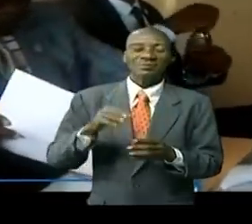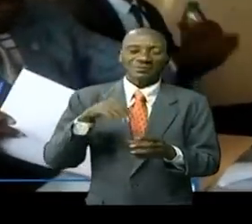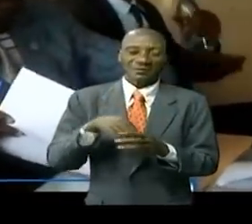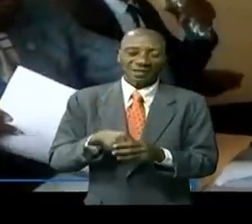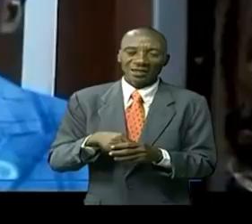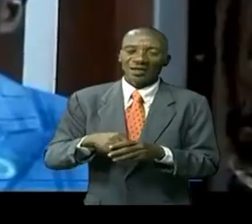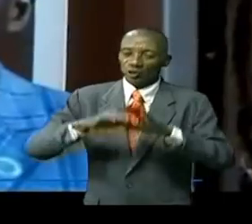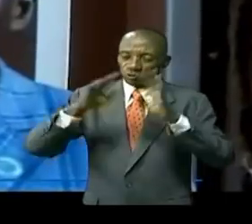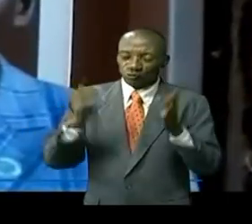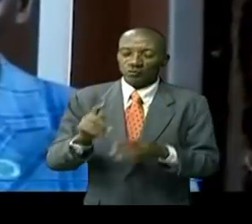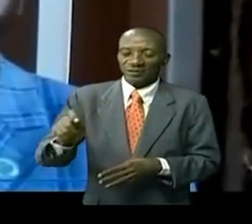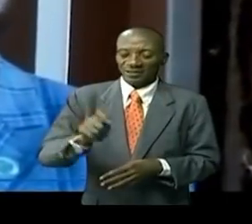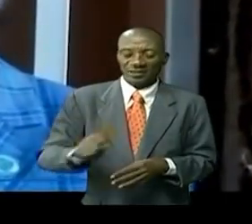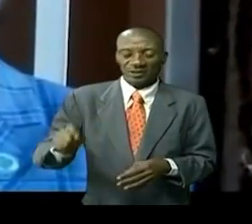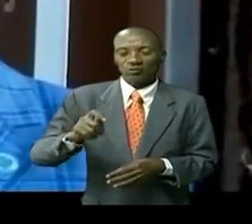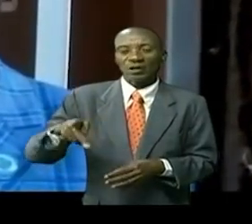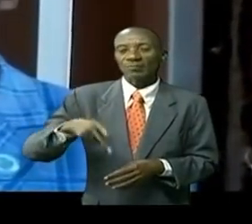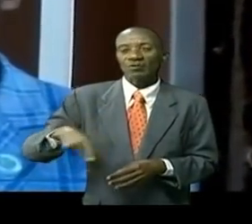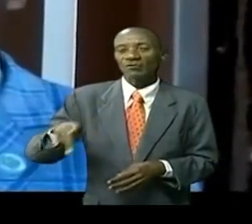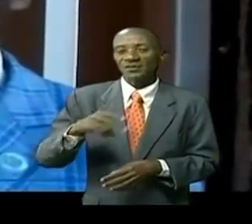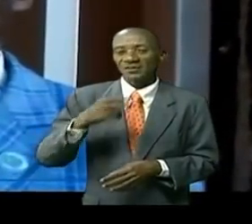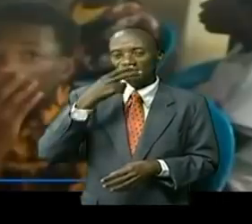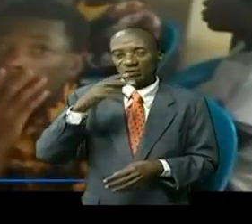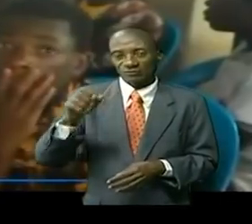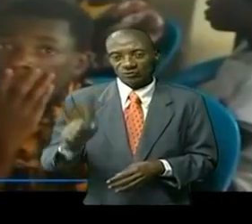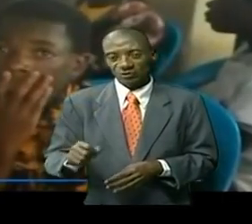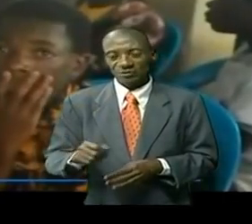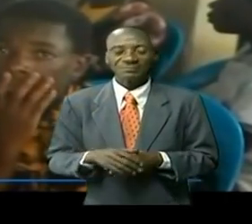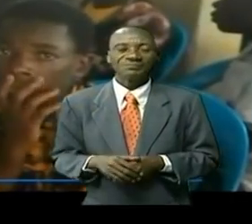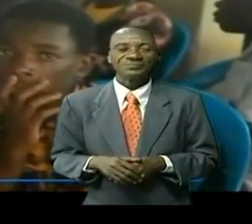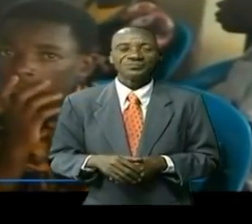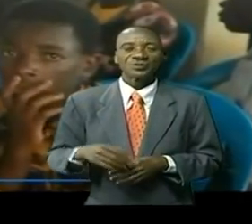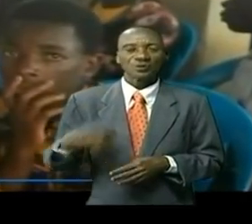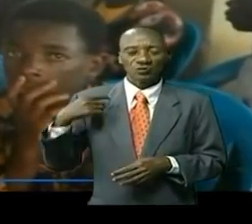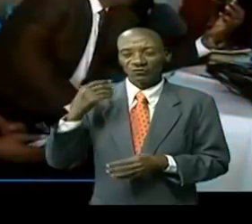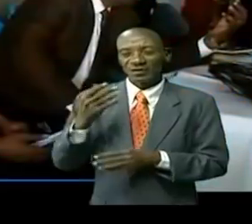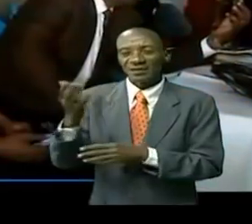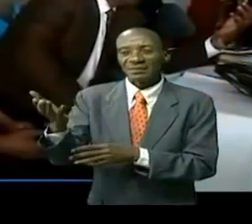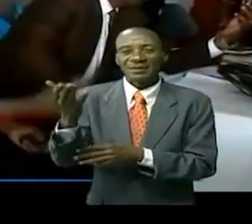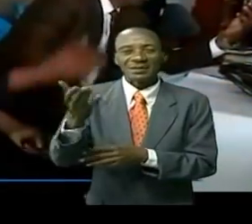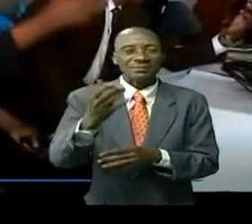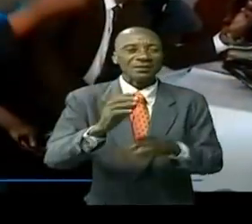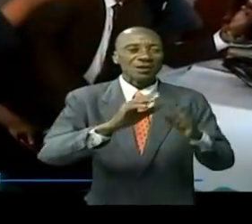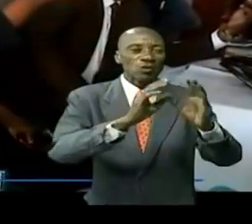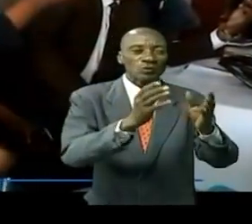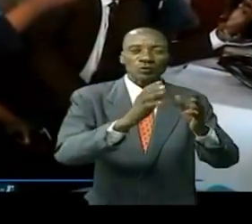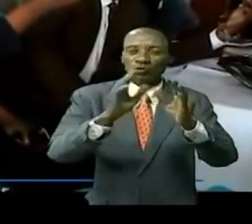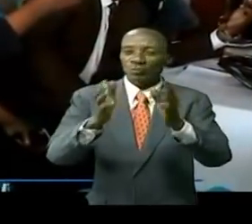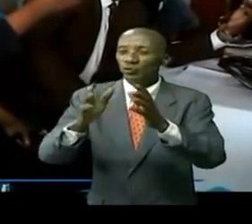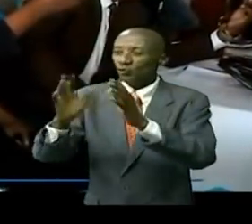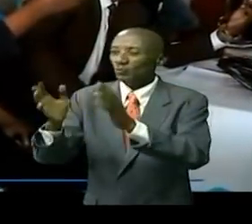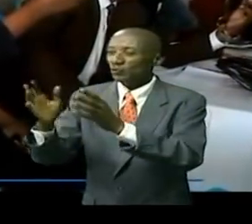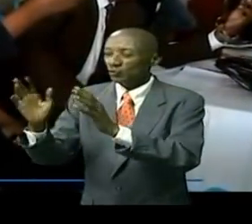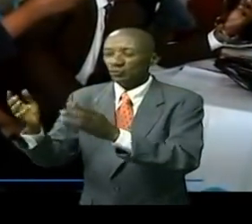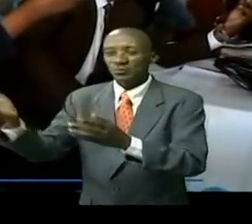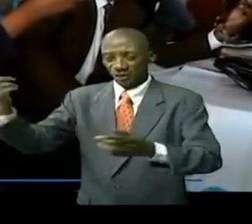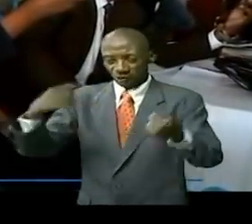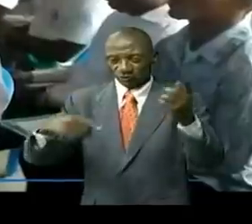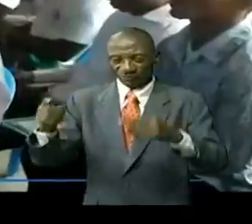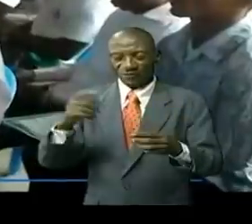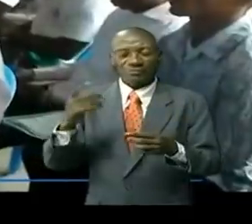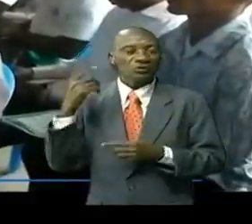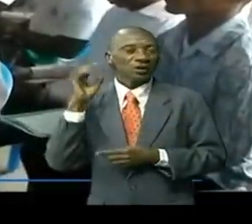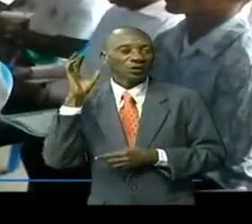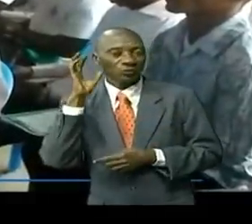province. Les orateurs du jour ont interpellé les étudiants des différentes communautés réunis pour la circonstance, découper court aux